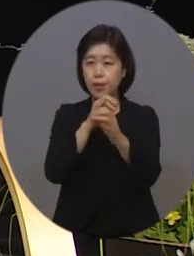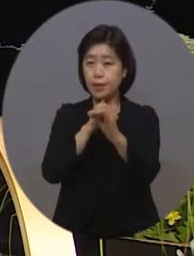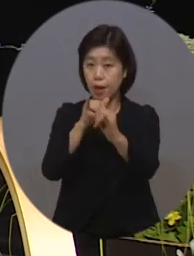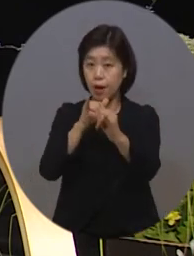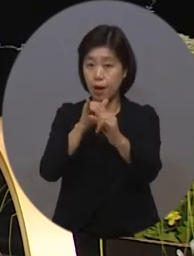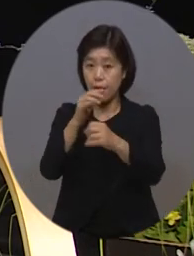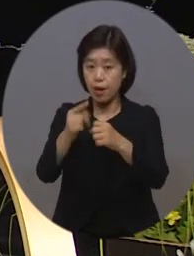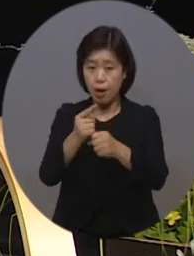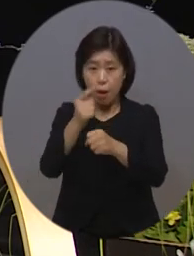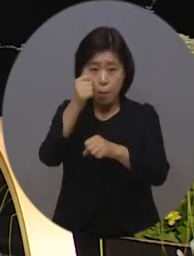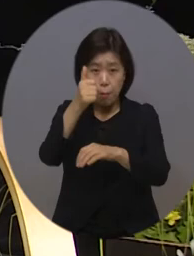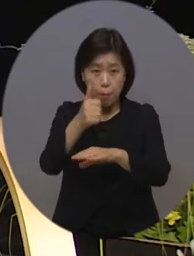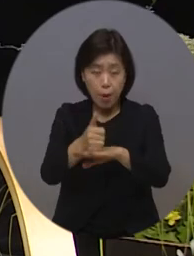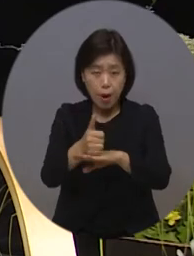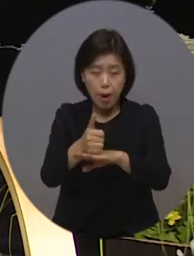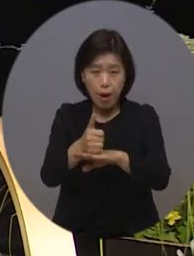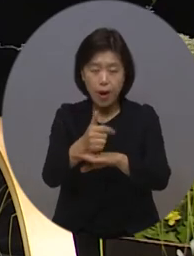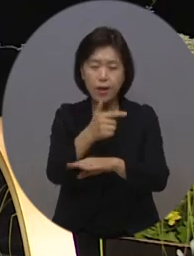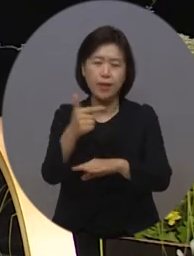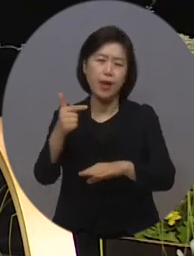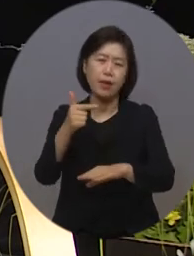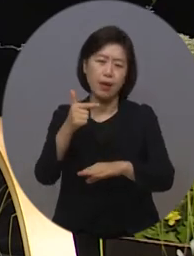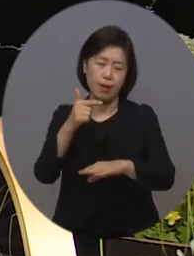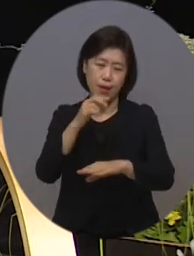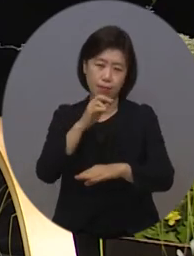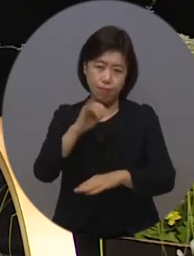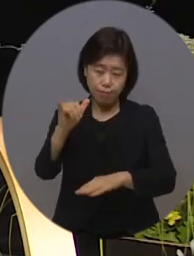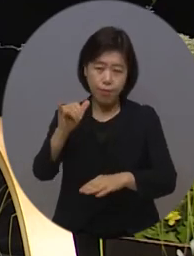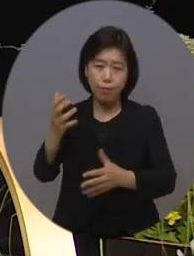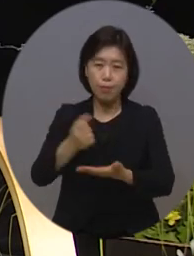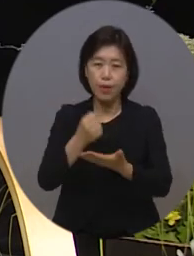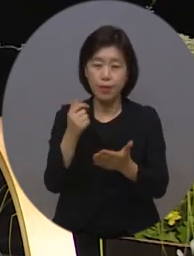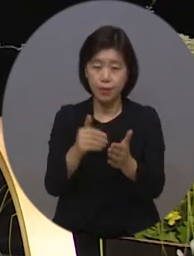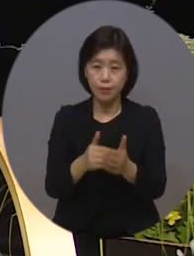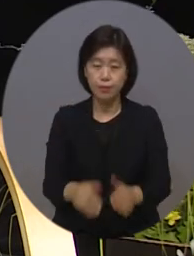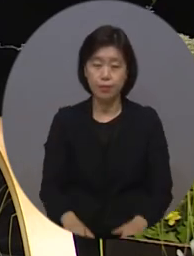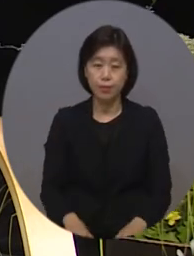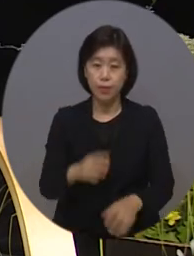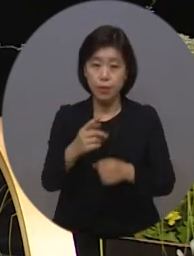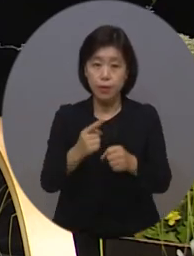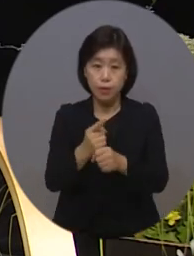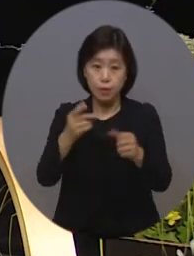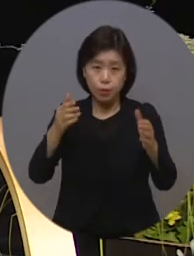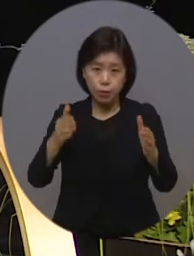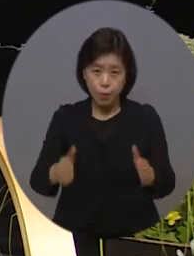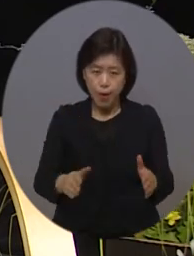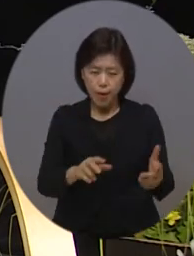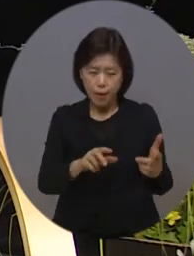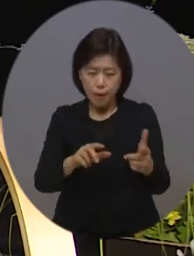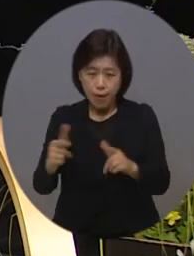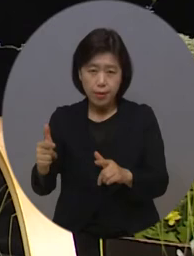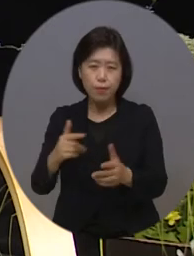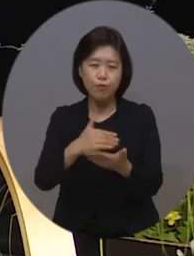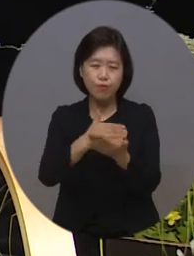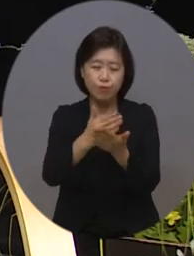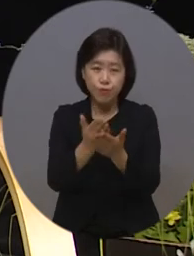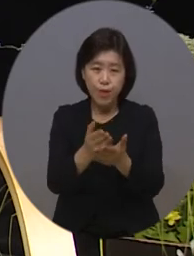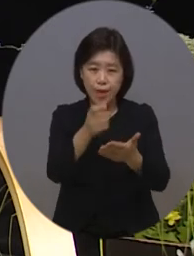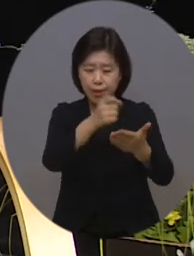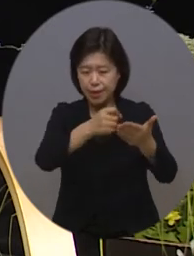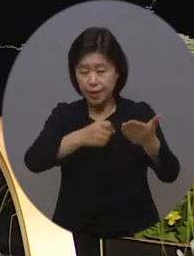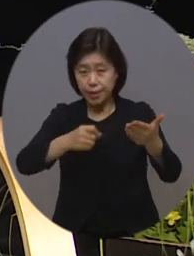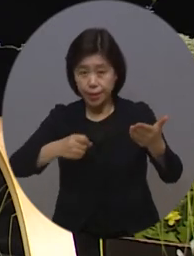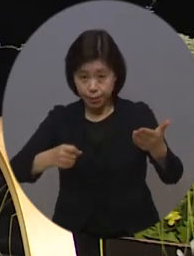한 해 동안 보내온 비평글, 이야기글, 생활글, 시 등 약 2,400편